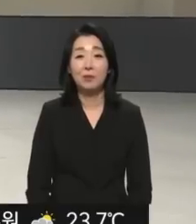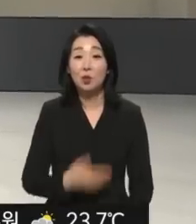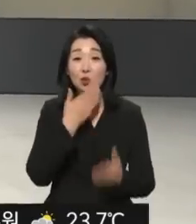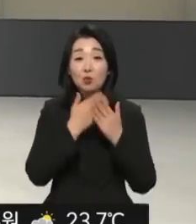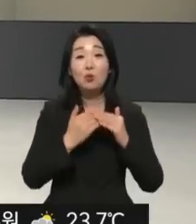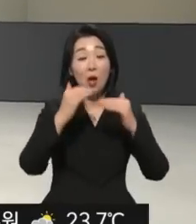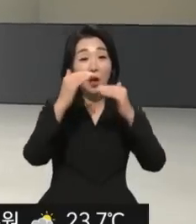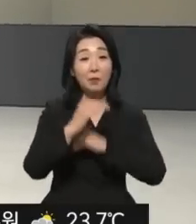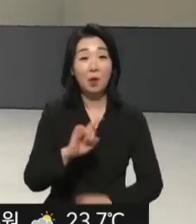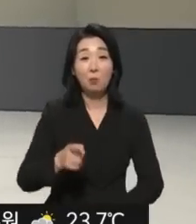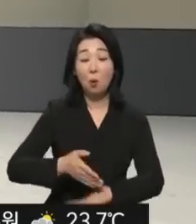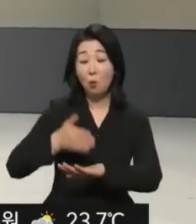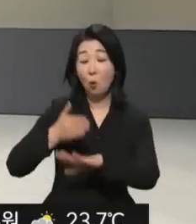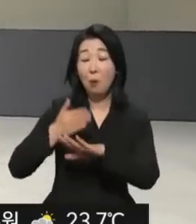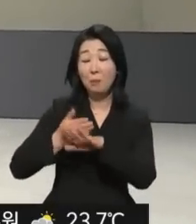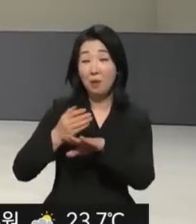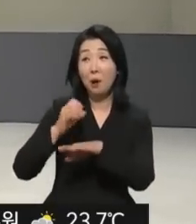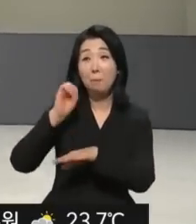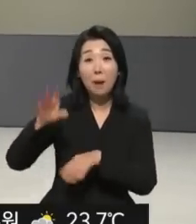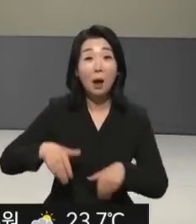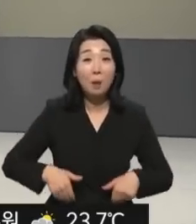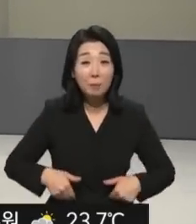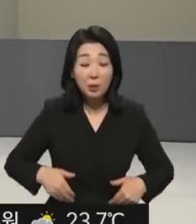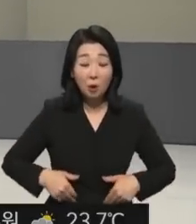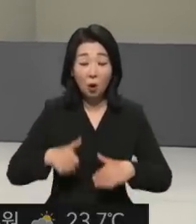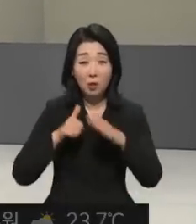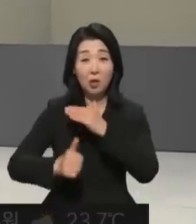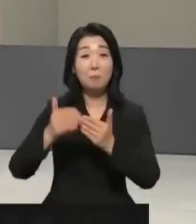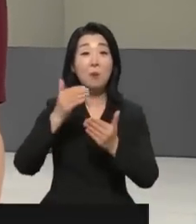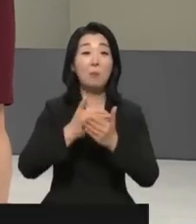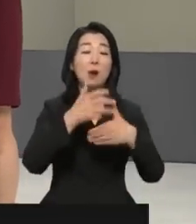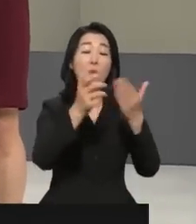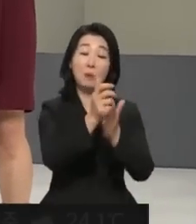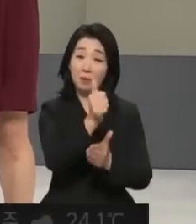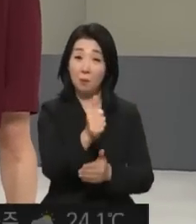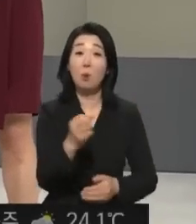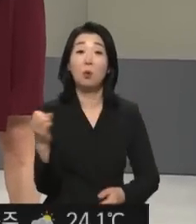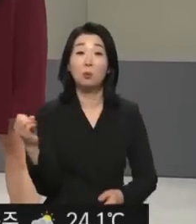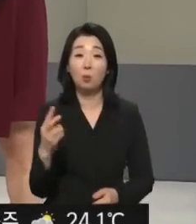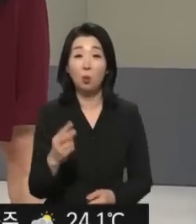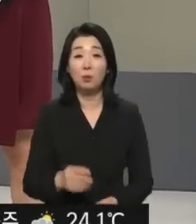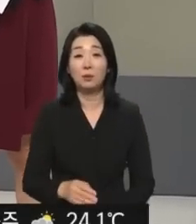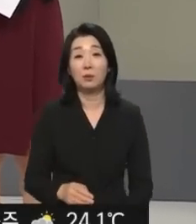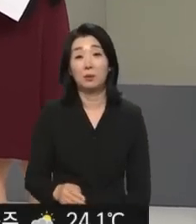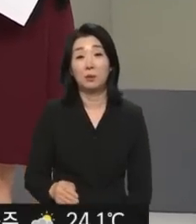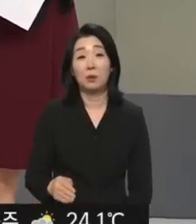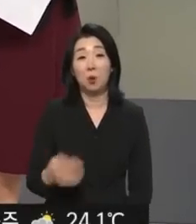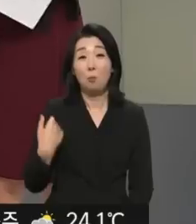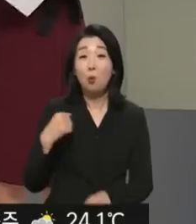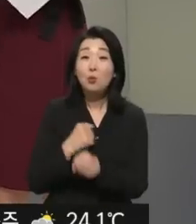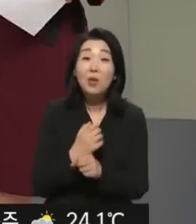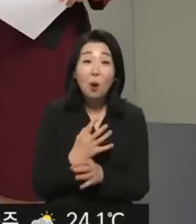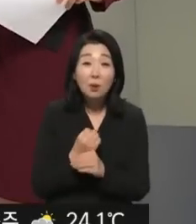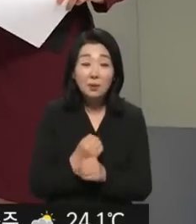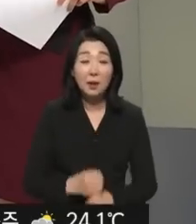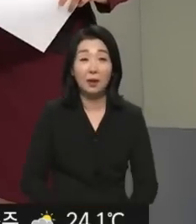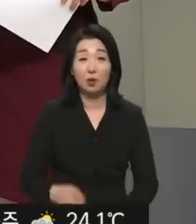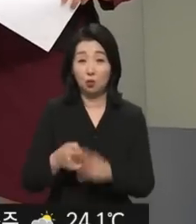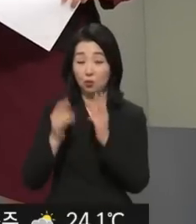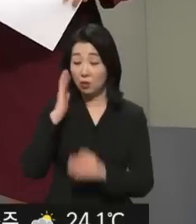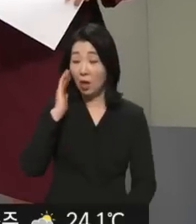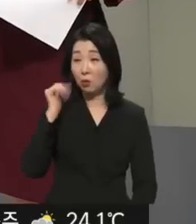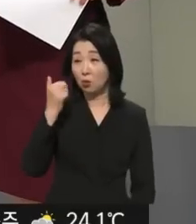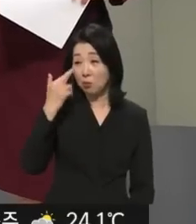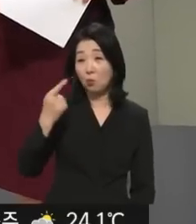키워드는요. 고맙다 해야, 대표 말고 원내대표, 우대국 복귀 언제입니다. 윤석열 대통령,